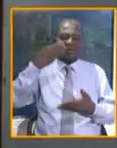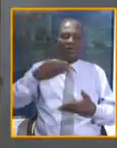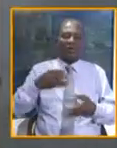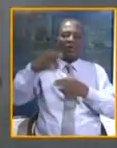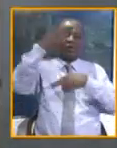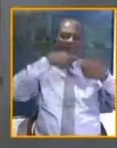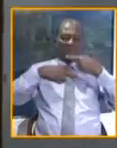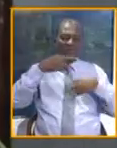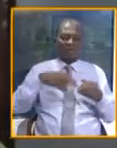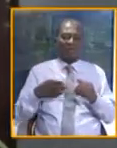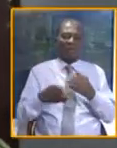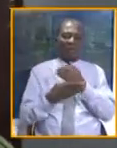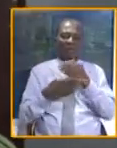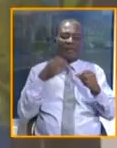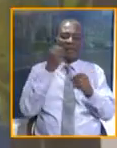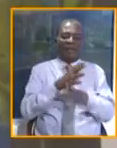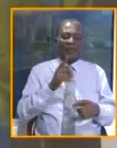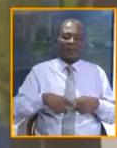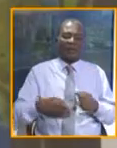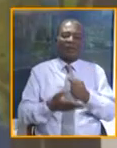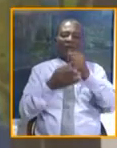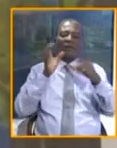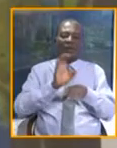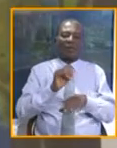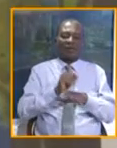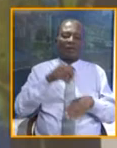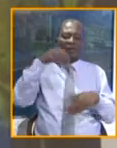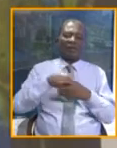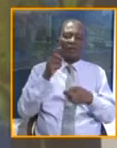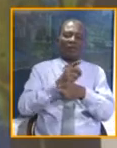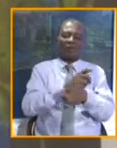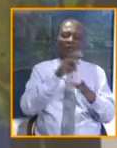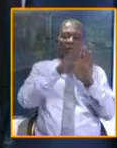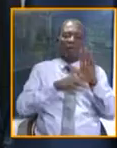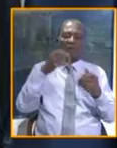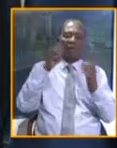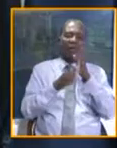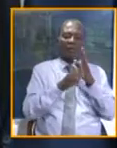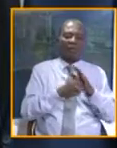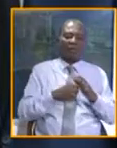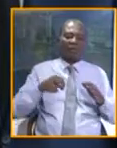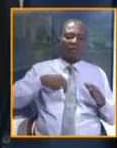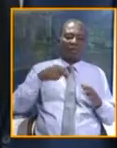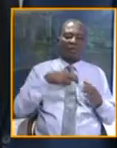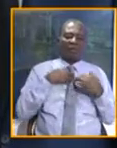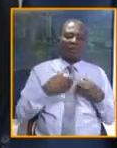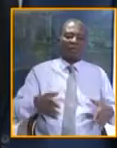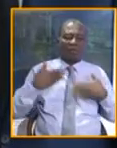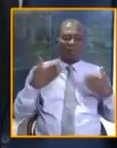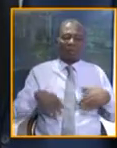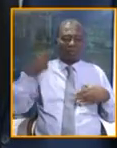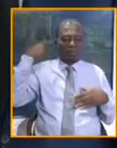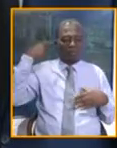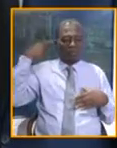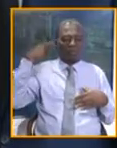En retour, la Banque se dit prête à accompagner la Côte d'Ivoire dans son développement économique. Nous avons eu le plaisir